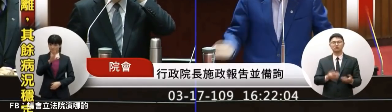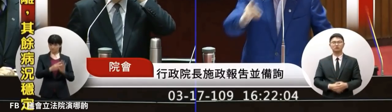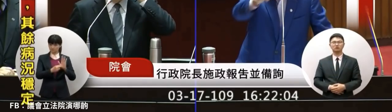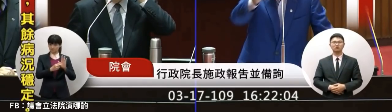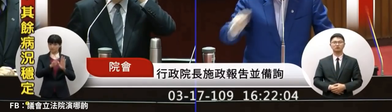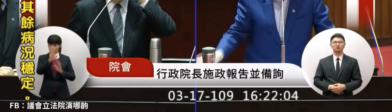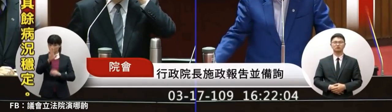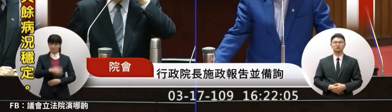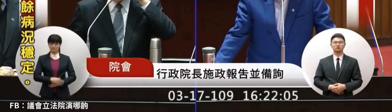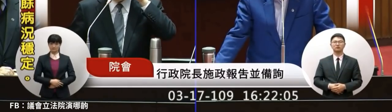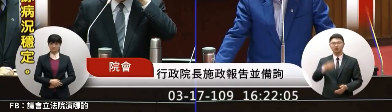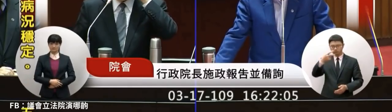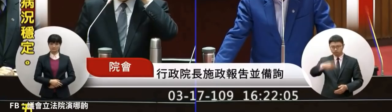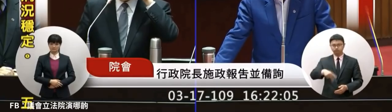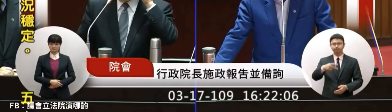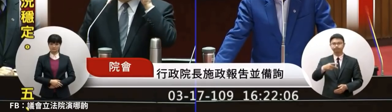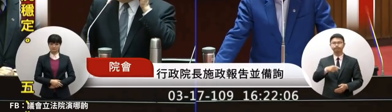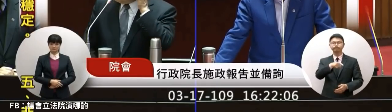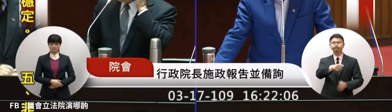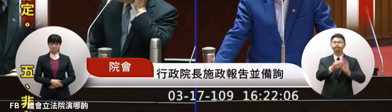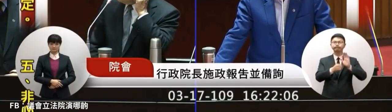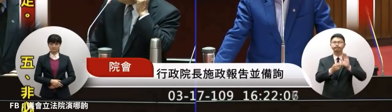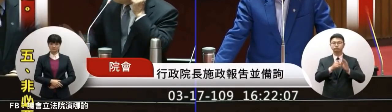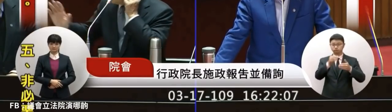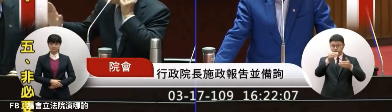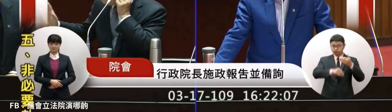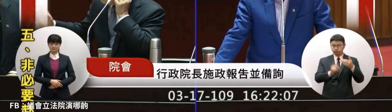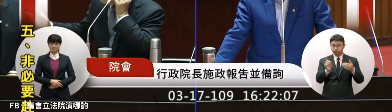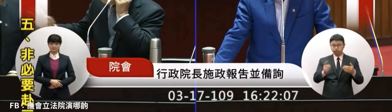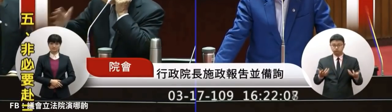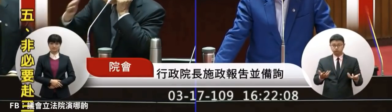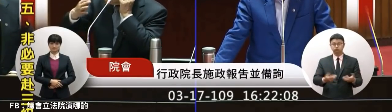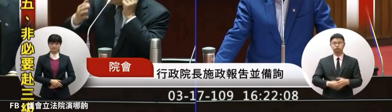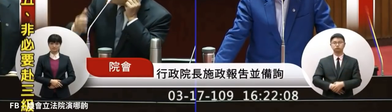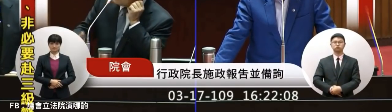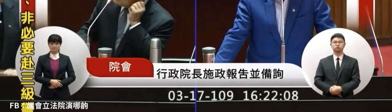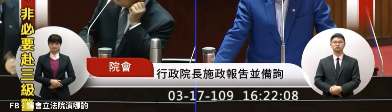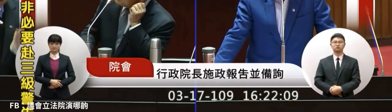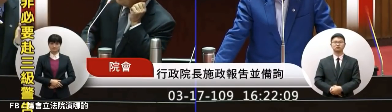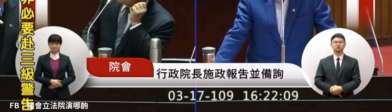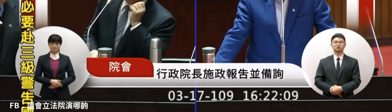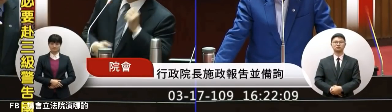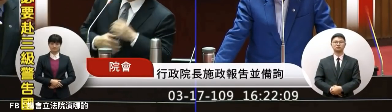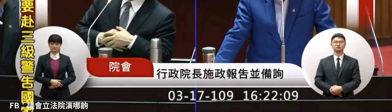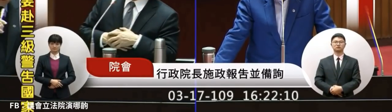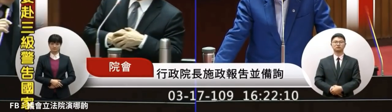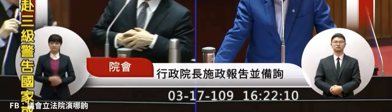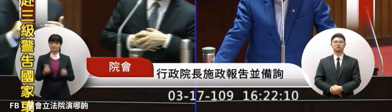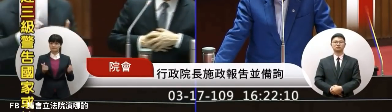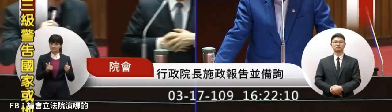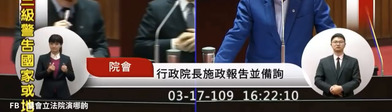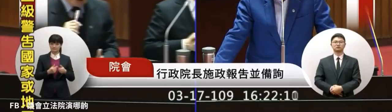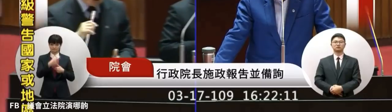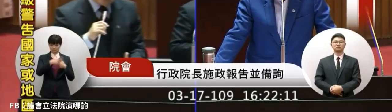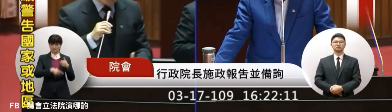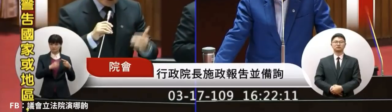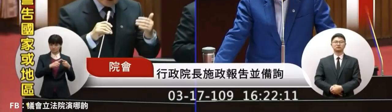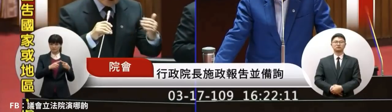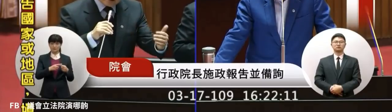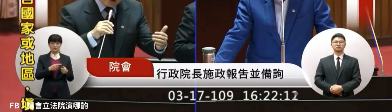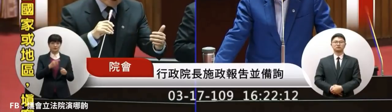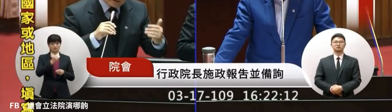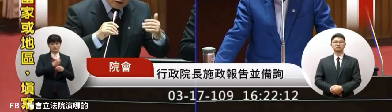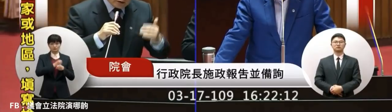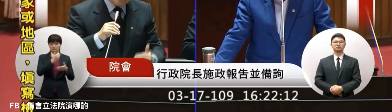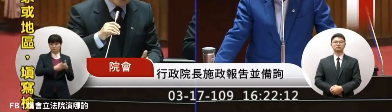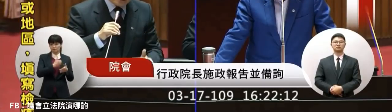叫在什么样的条件下？ 部长，让他听。 比如说像个人因为减班休息，或